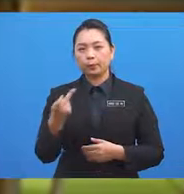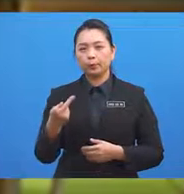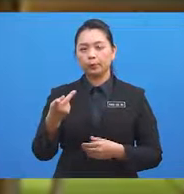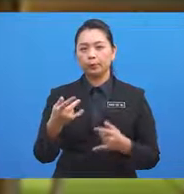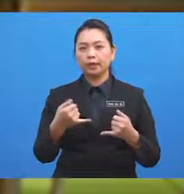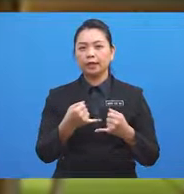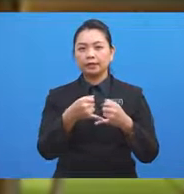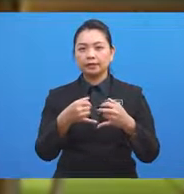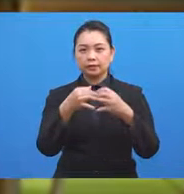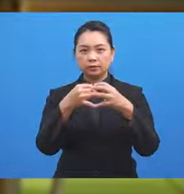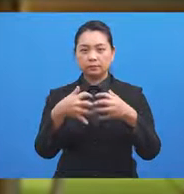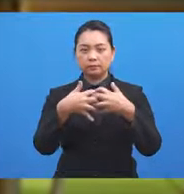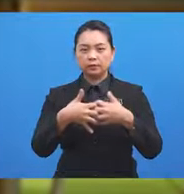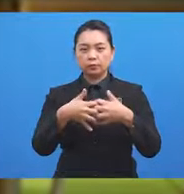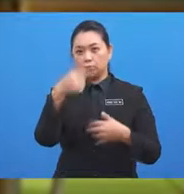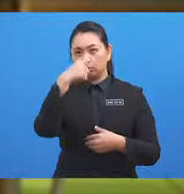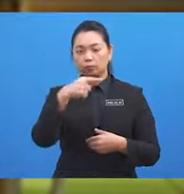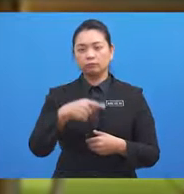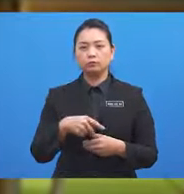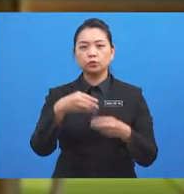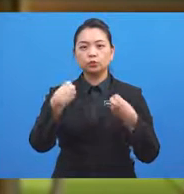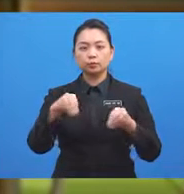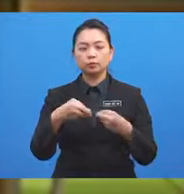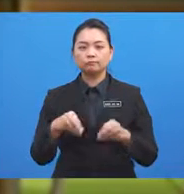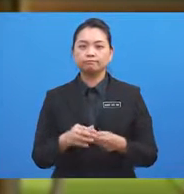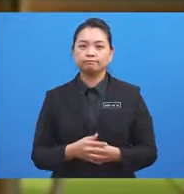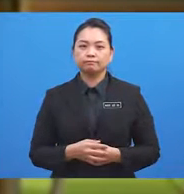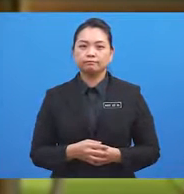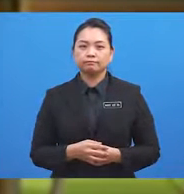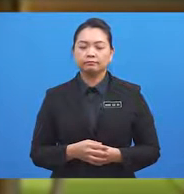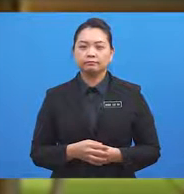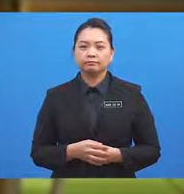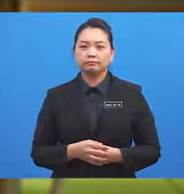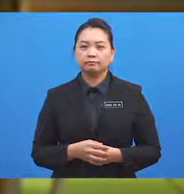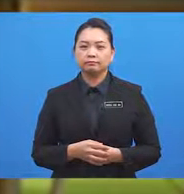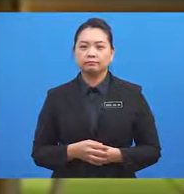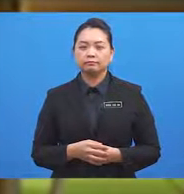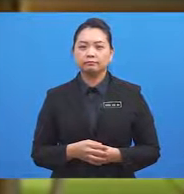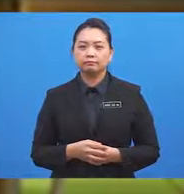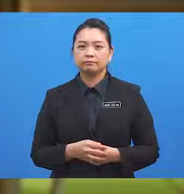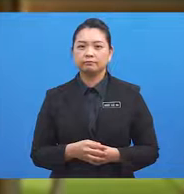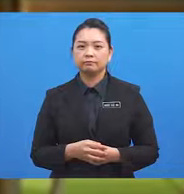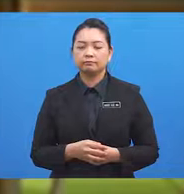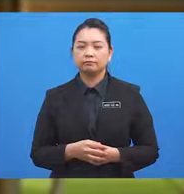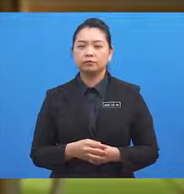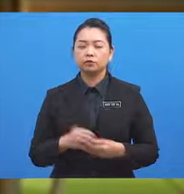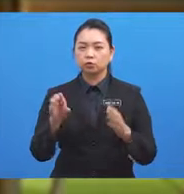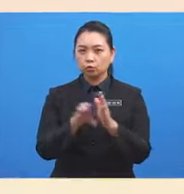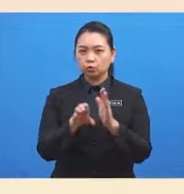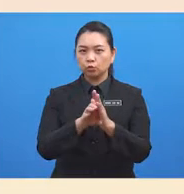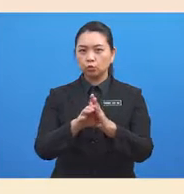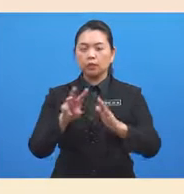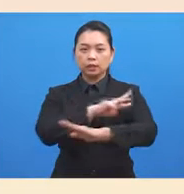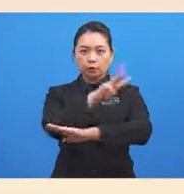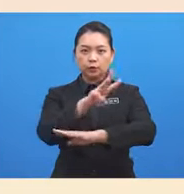untuk dipasarkan. Contohnya, kawasan perindustrian yang terdapat